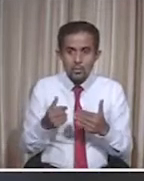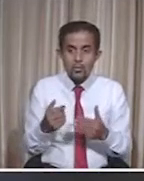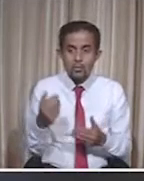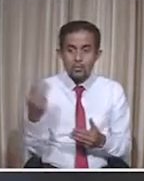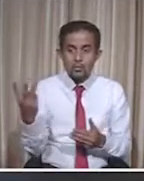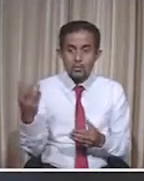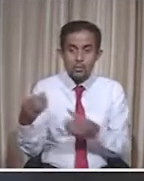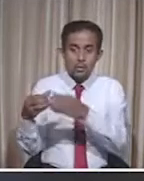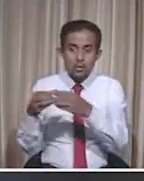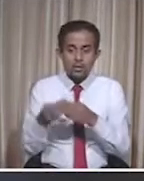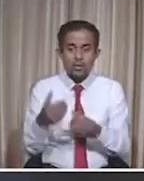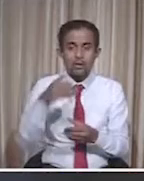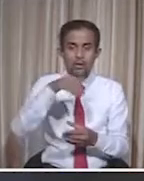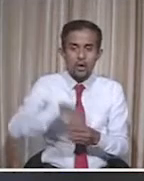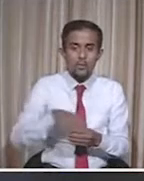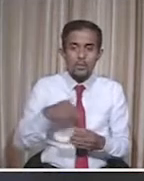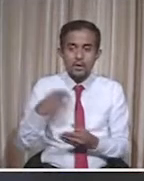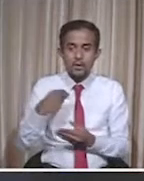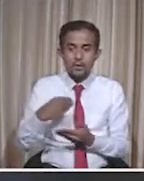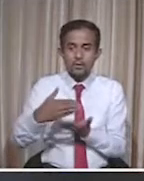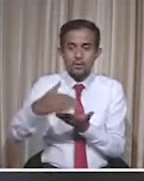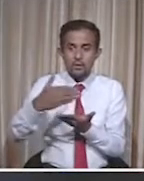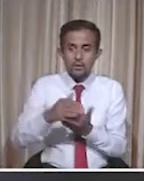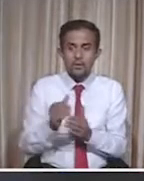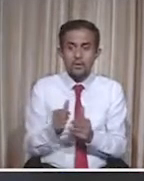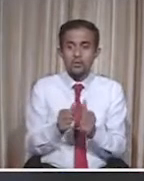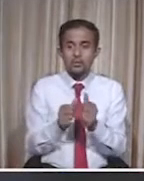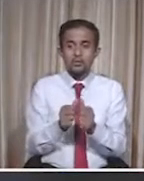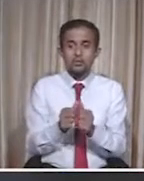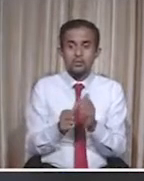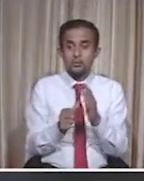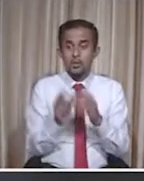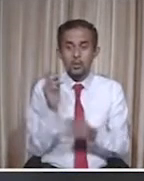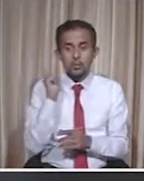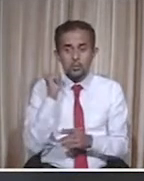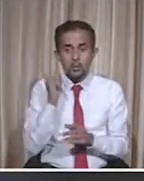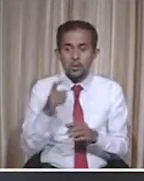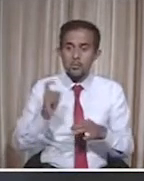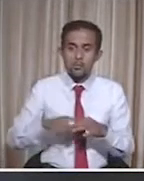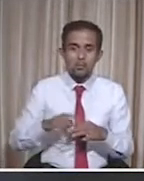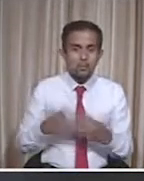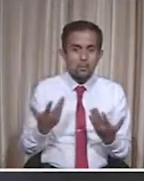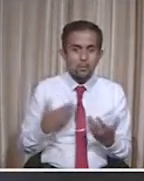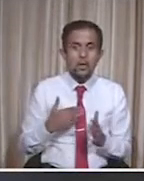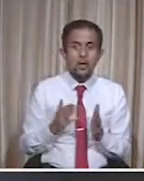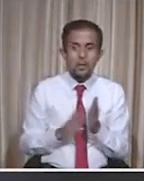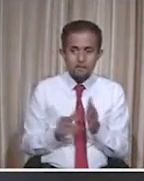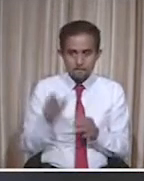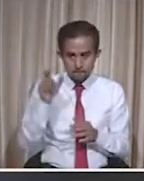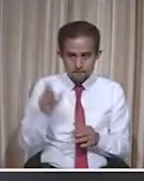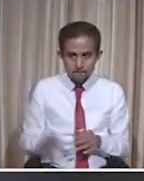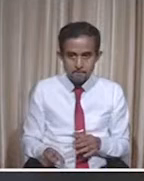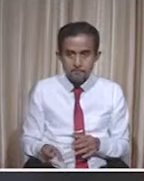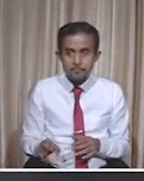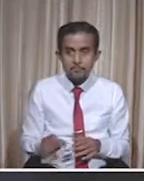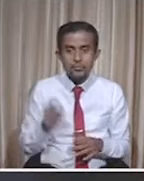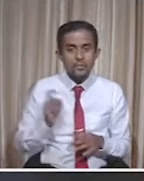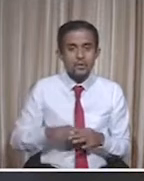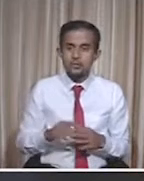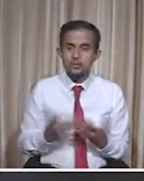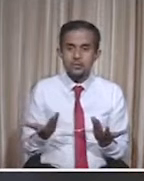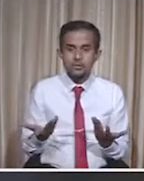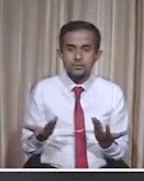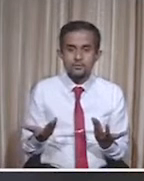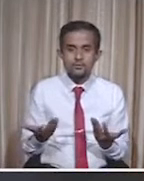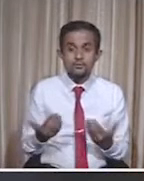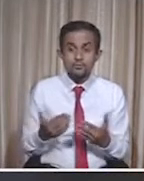පාර්ශවයක් මැදිහත් කරගෙන අපේ ණය ගෙවීම පස්සට දාගන්න එක ප්‍රශ්නයක් නෙමෙයි අපි IMF එකේ සමාජිකයෝ ඒ අර්ථයෙන් ඒක ප්‍රශ්නයක් නෙමෙයි